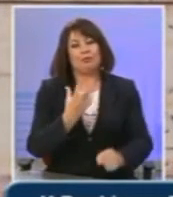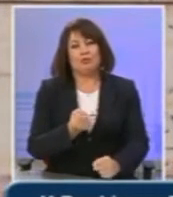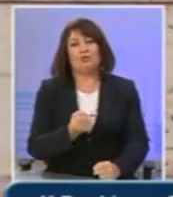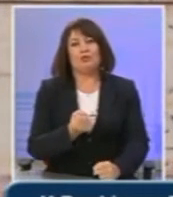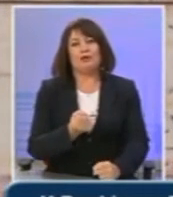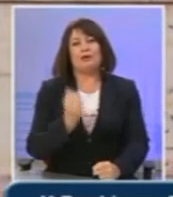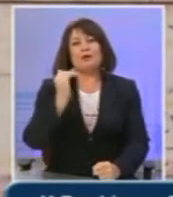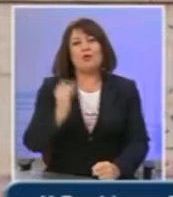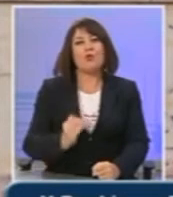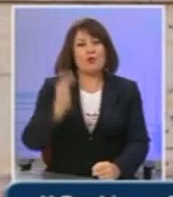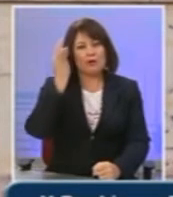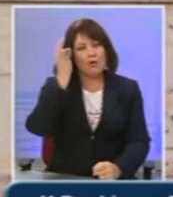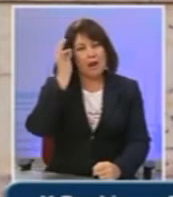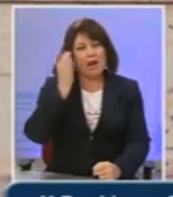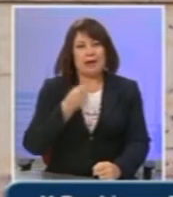στη Νότια Γαλλία.